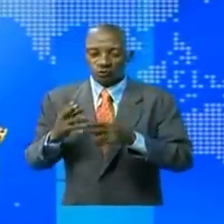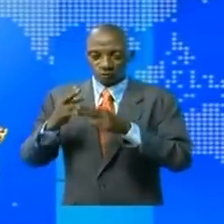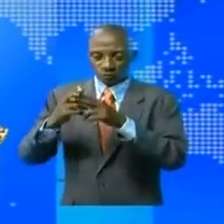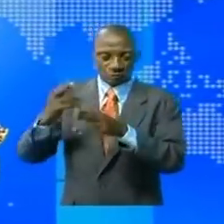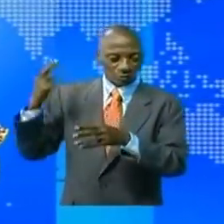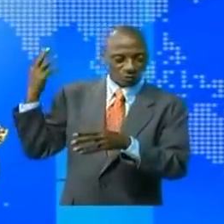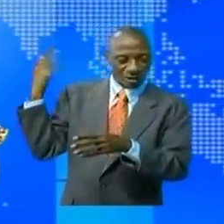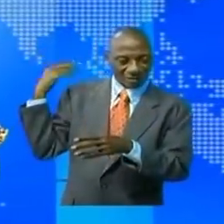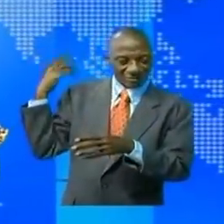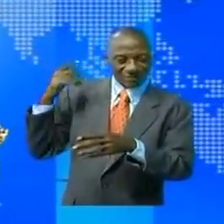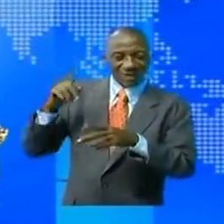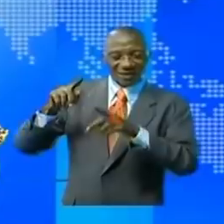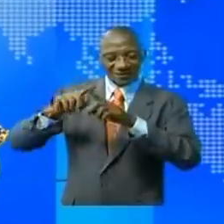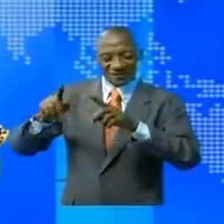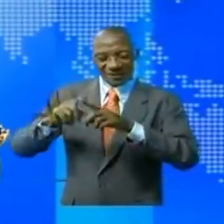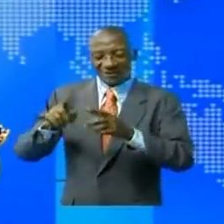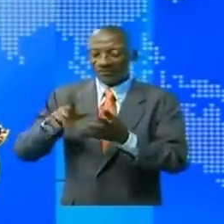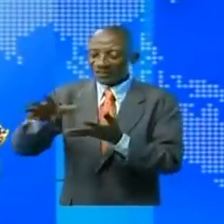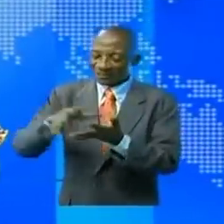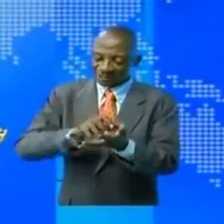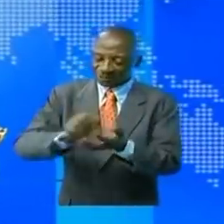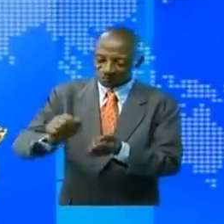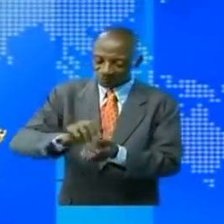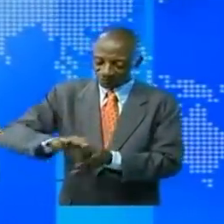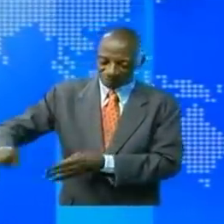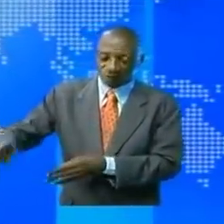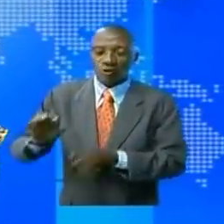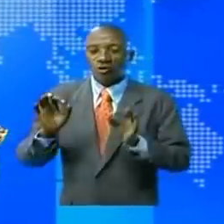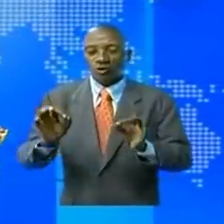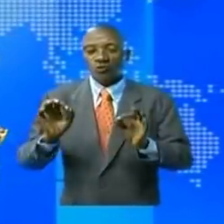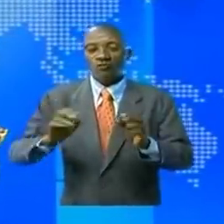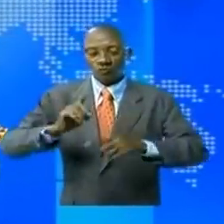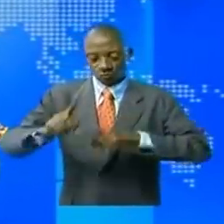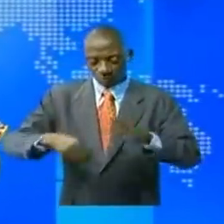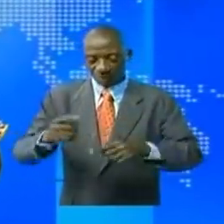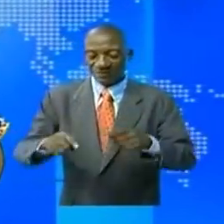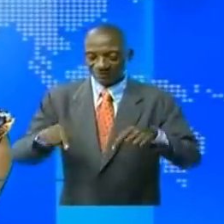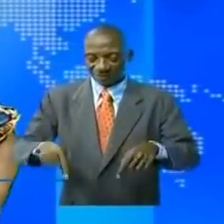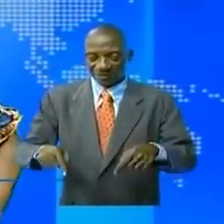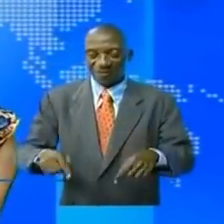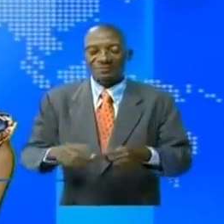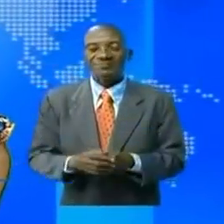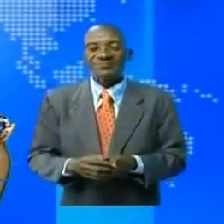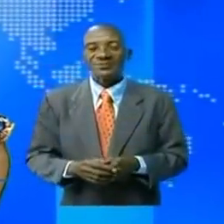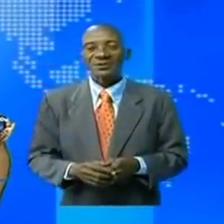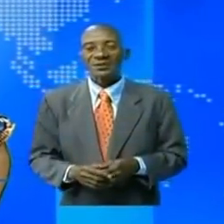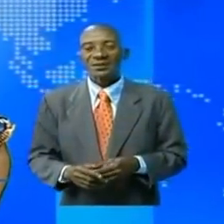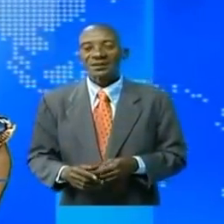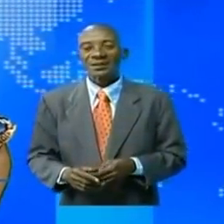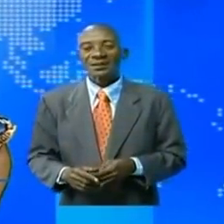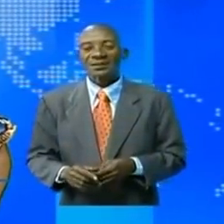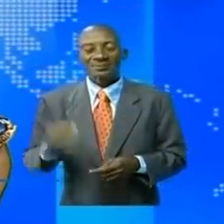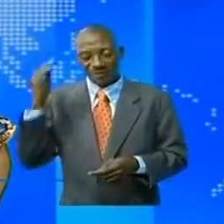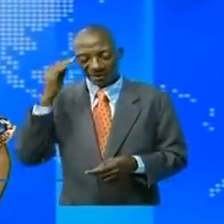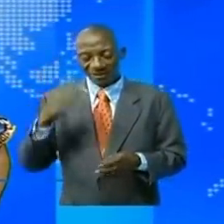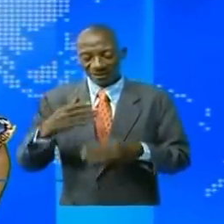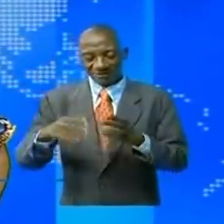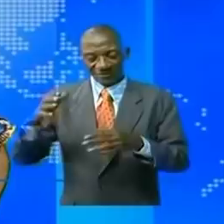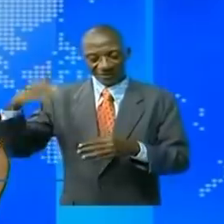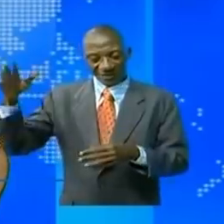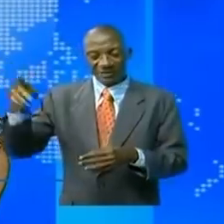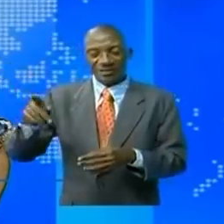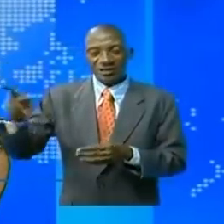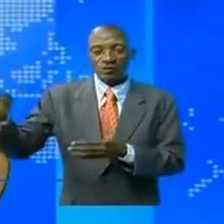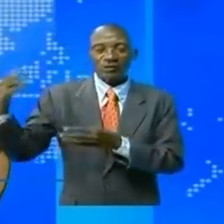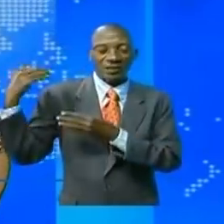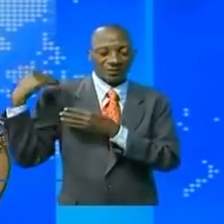antérieures contraires à la présente ordonnance. Article 4. Le vice-premier ministre, ministre des Affaires étrangères, est chargé